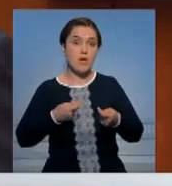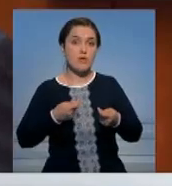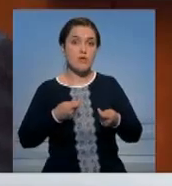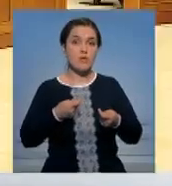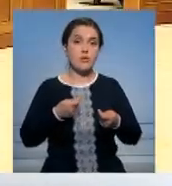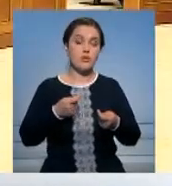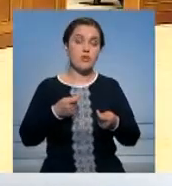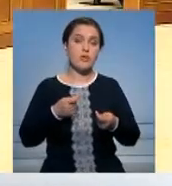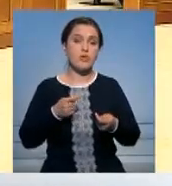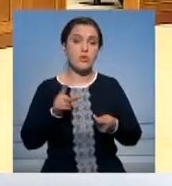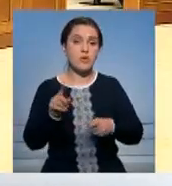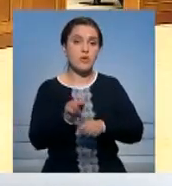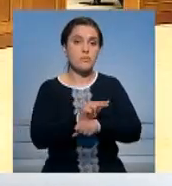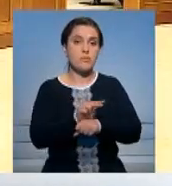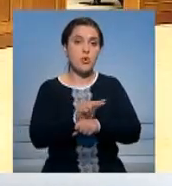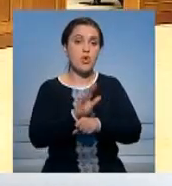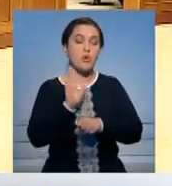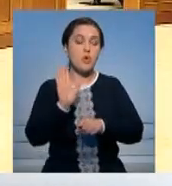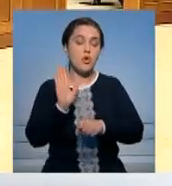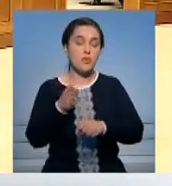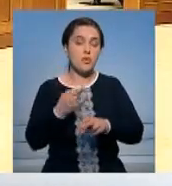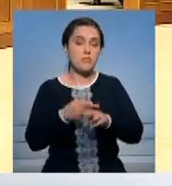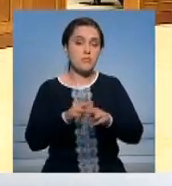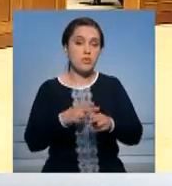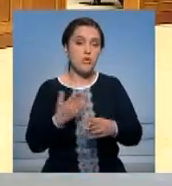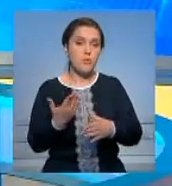я думаю, эти поправки минимизируют все эти риски.